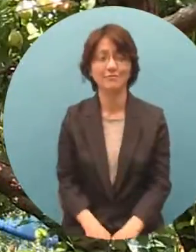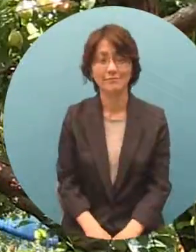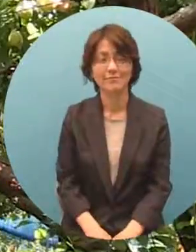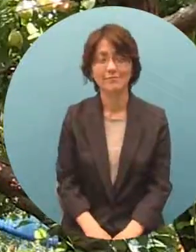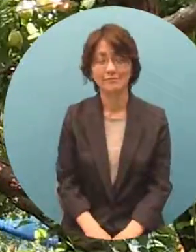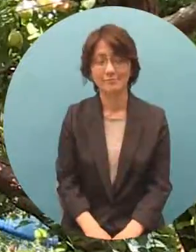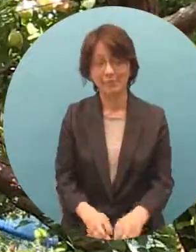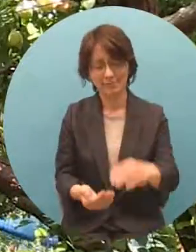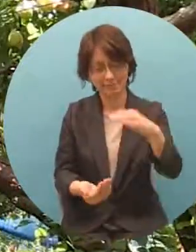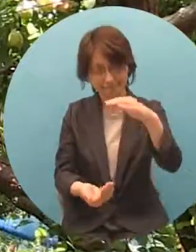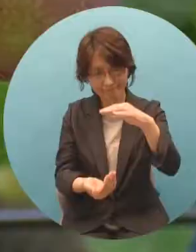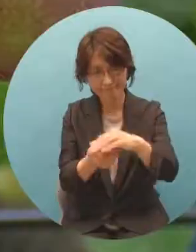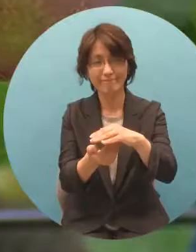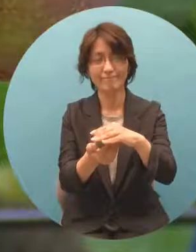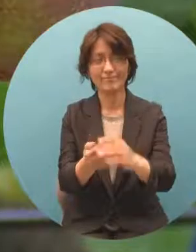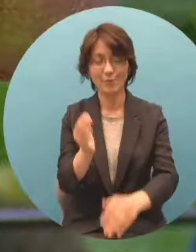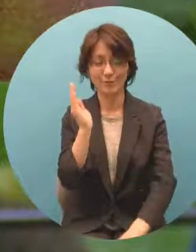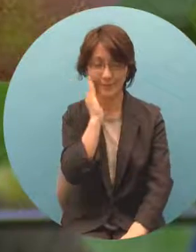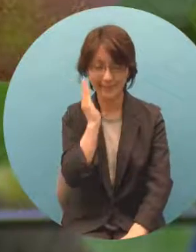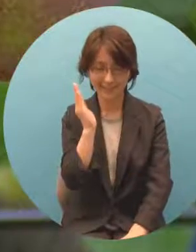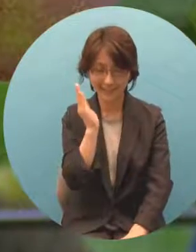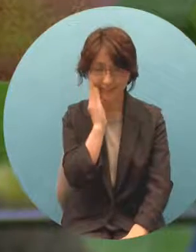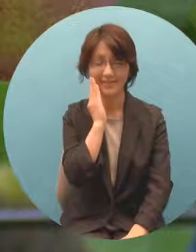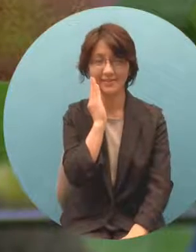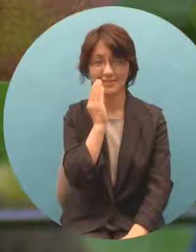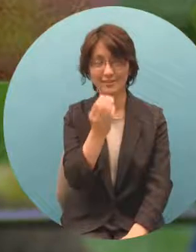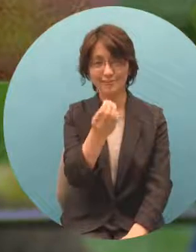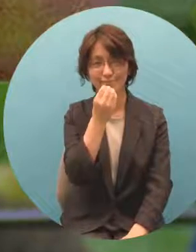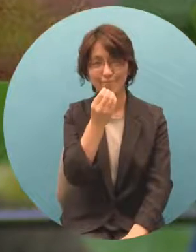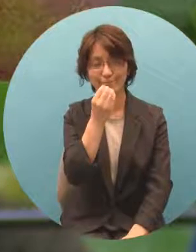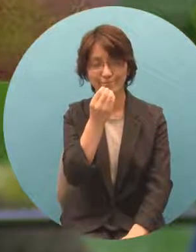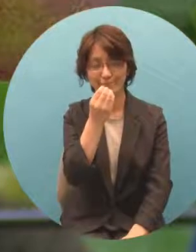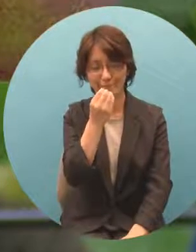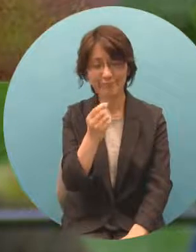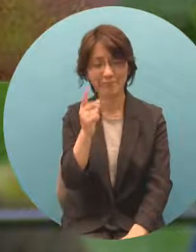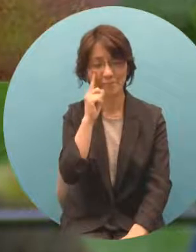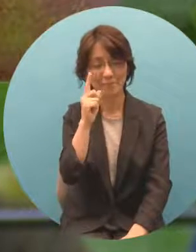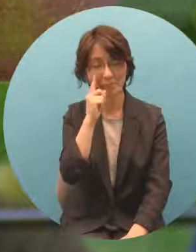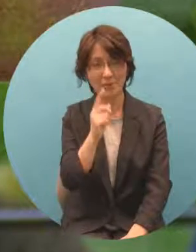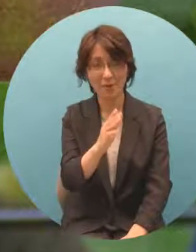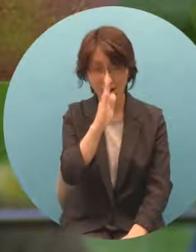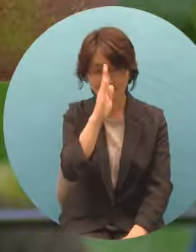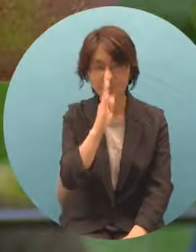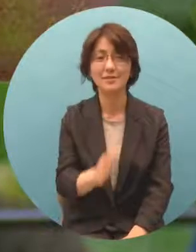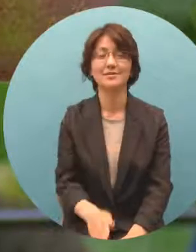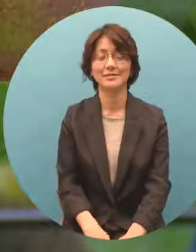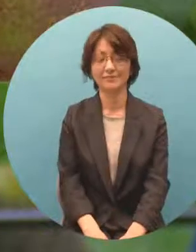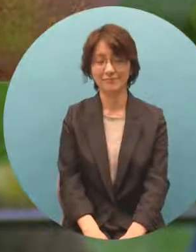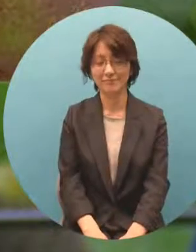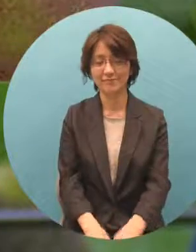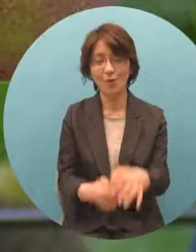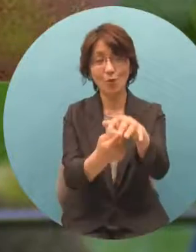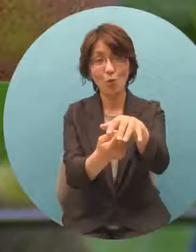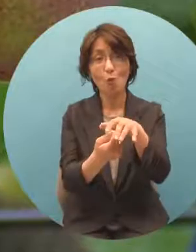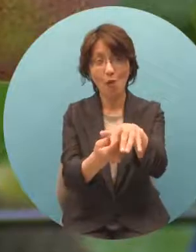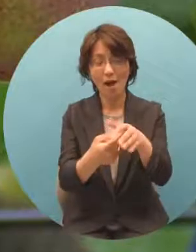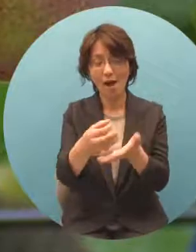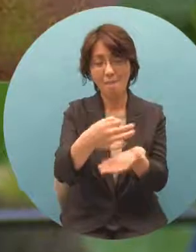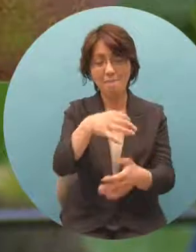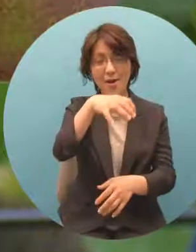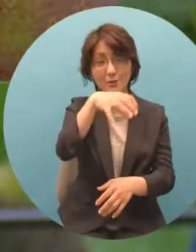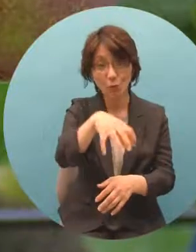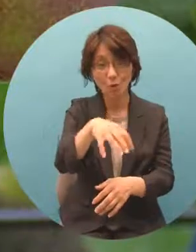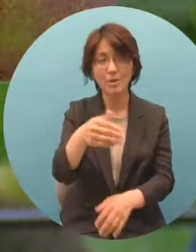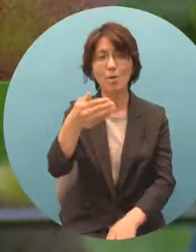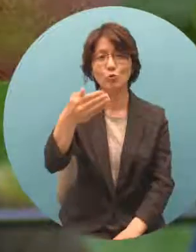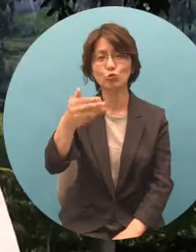ますので、ぜひとも完熟した一番最高の味をですね、各農家が出しております直売所、あ